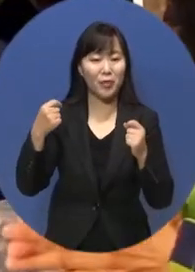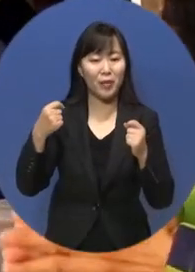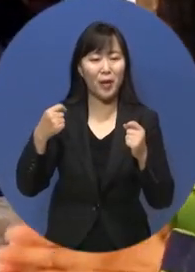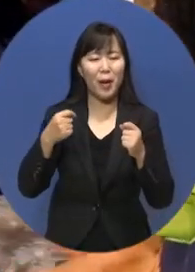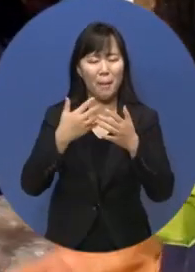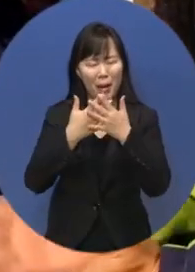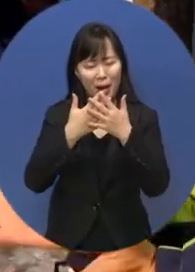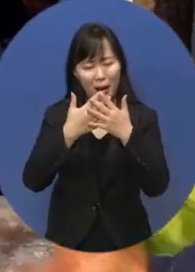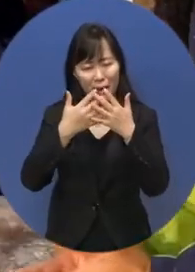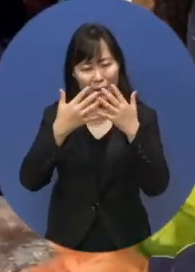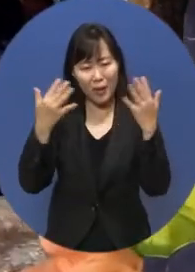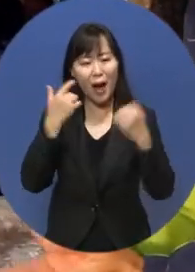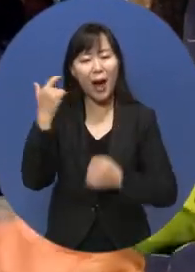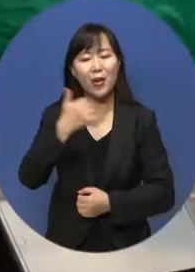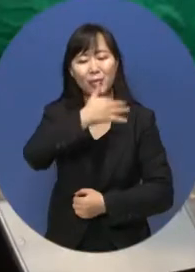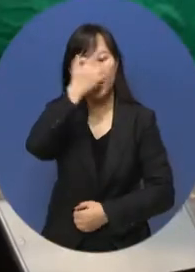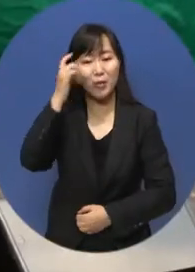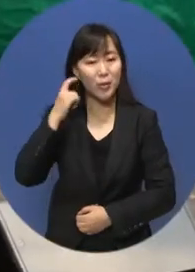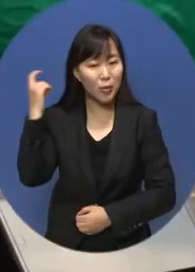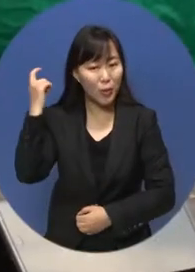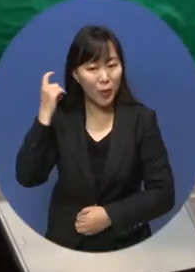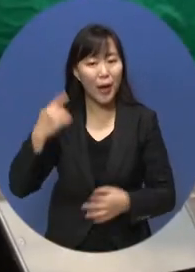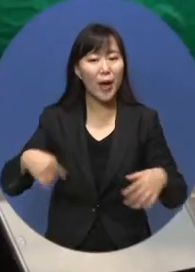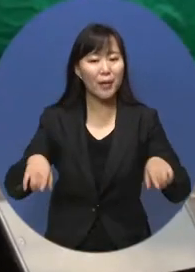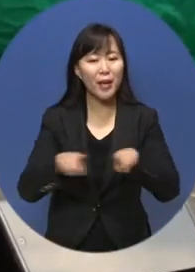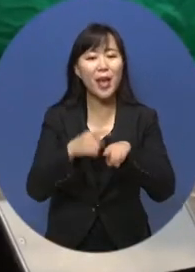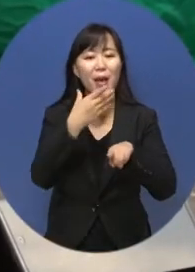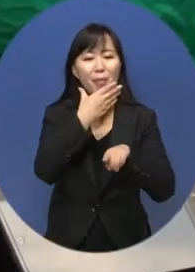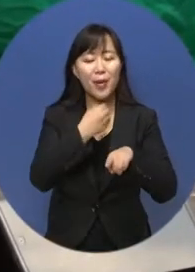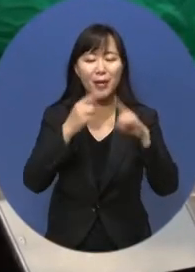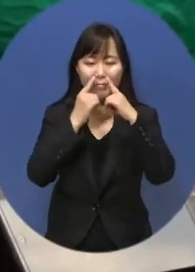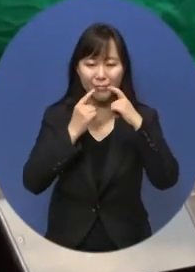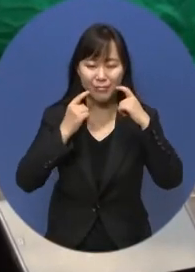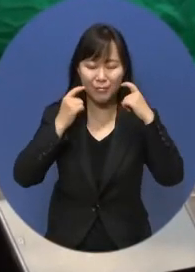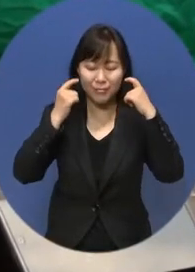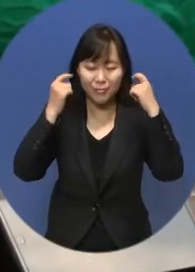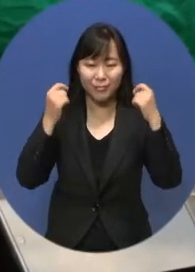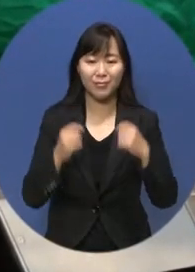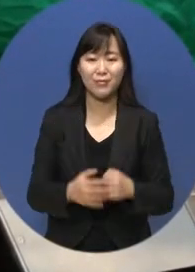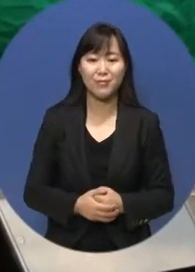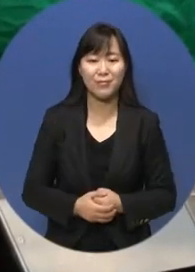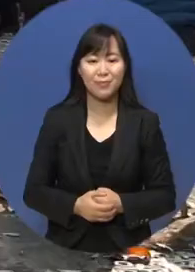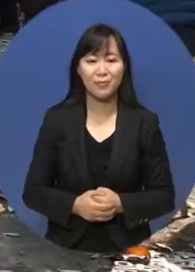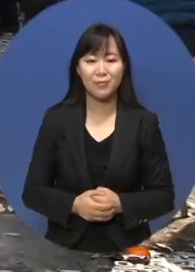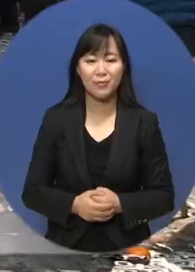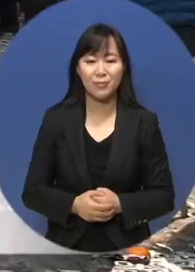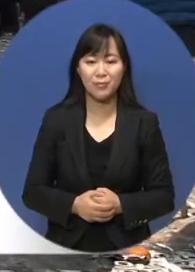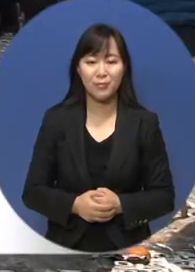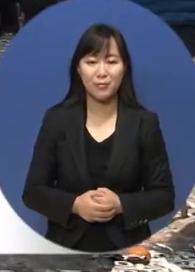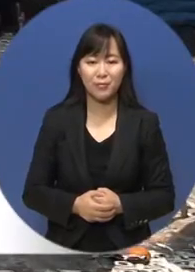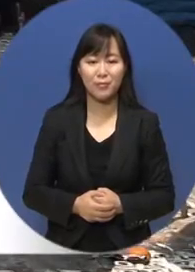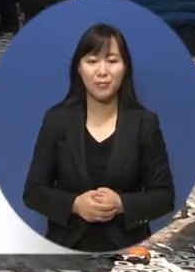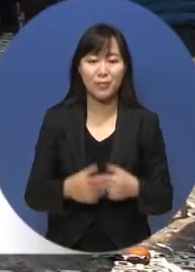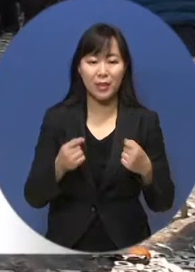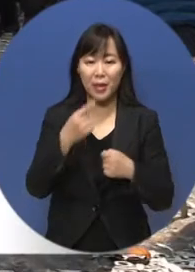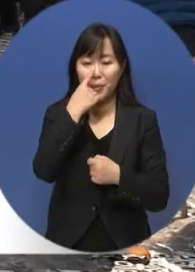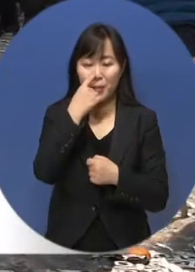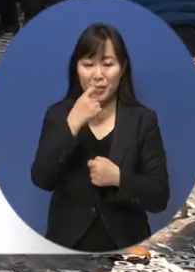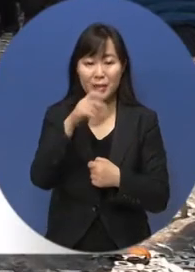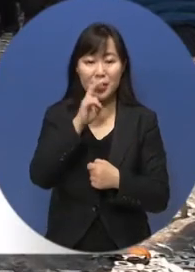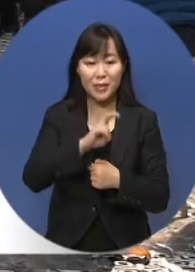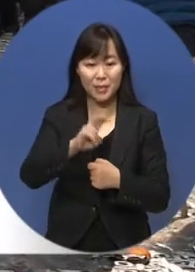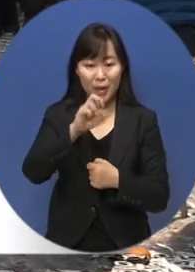오케스트라의 밝고 아름다운 연주를 들으며 행복한 미소를 가득 보내고 있었습니다. 이렇게 멋있는